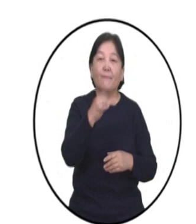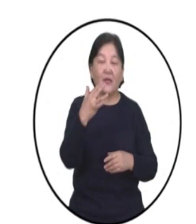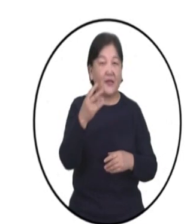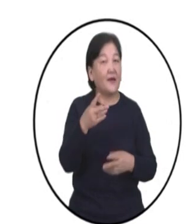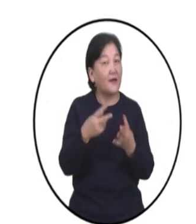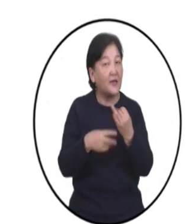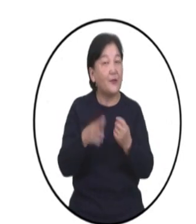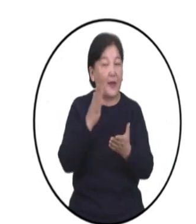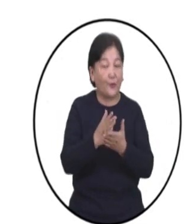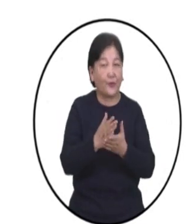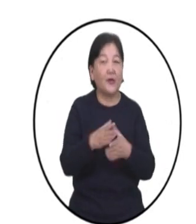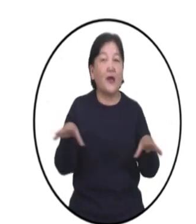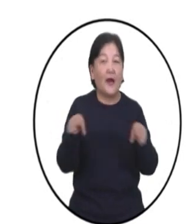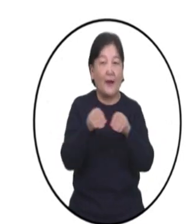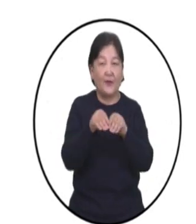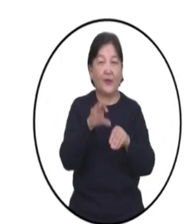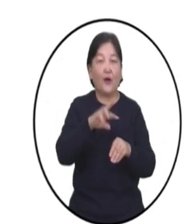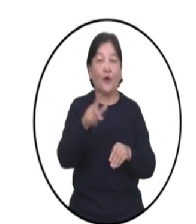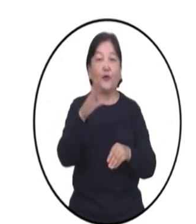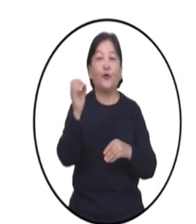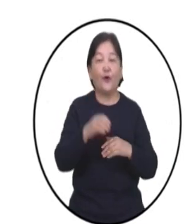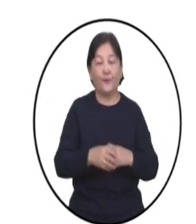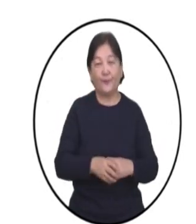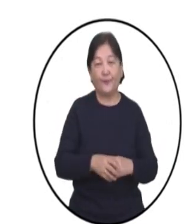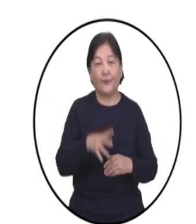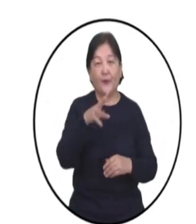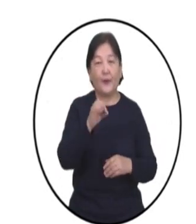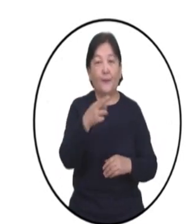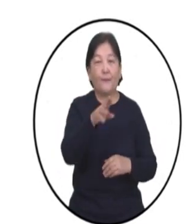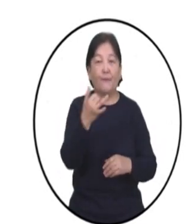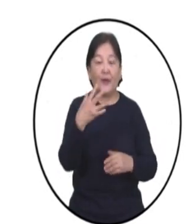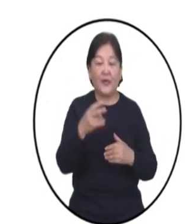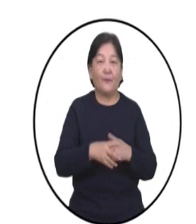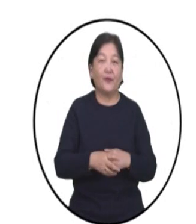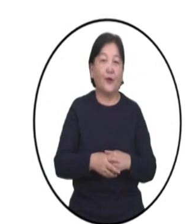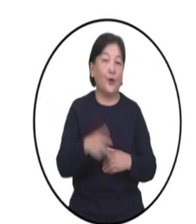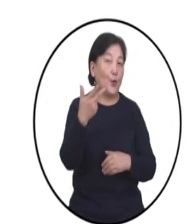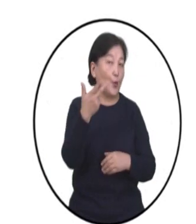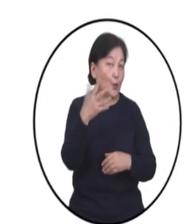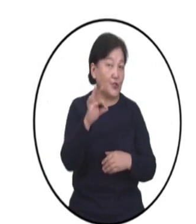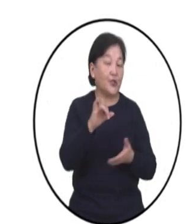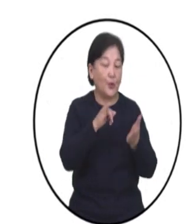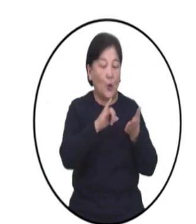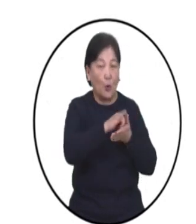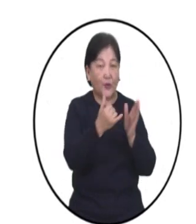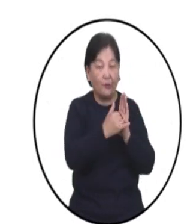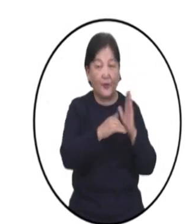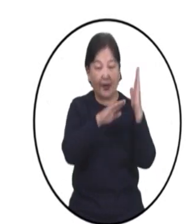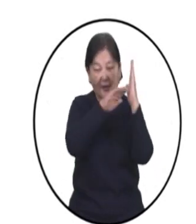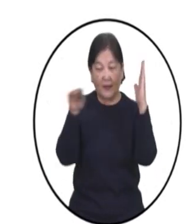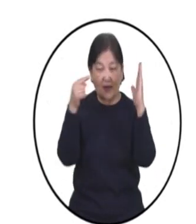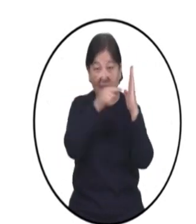байхыг хамтдаа хэдүүлээ олъё. За, медиан бол медиан бол яг үхэр 30 гэдэг утга харгалзаж байгаа нь та бүхэнд харагдаж